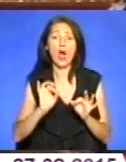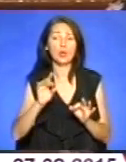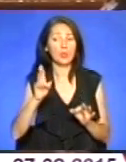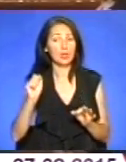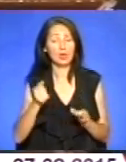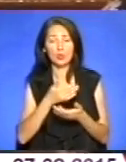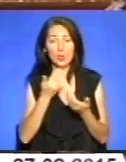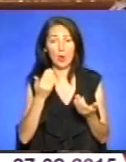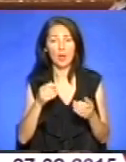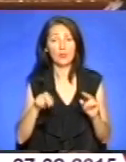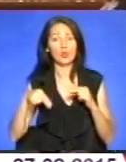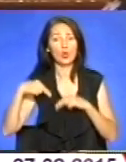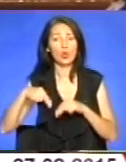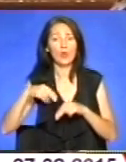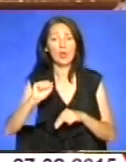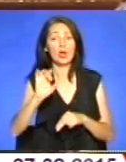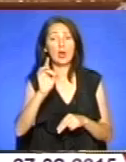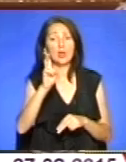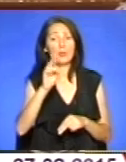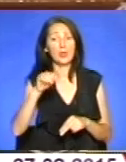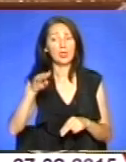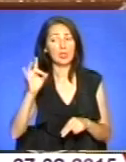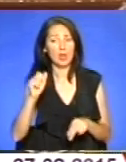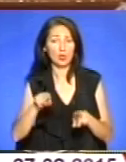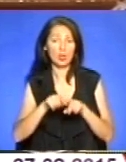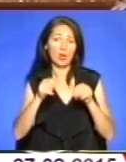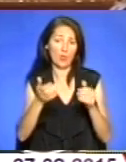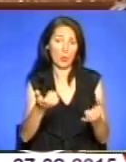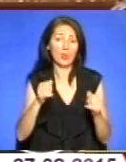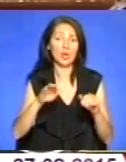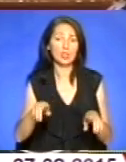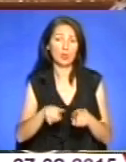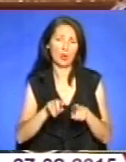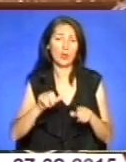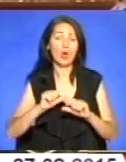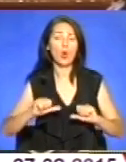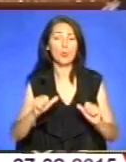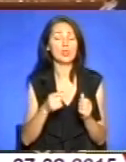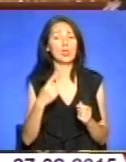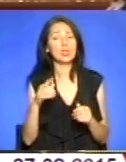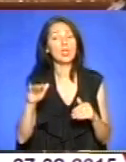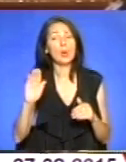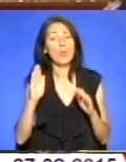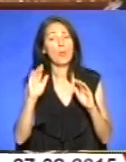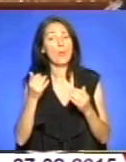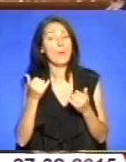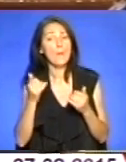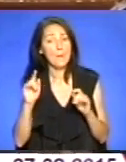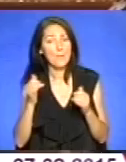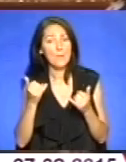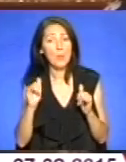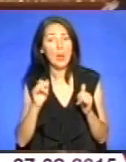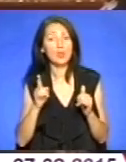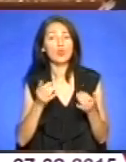само приймається рішення, так само, як і приймається на примирній комісії, але єдиний момент, що якщо зараз залучається до